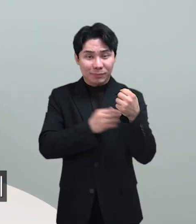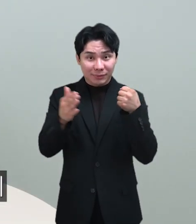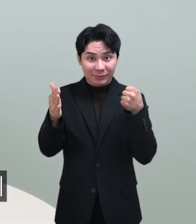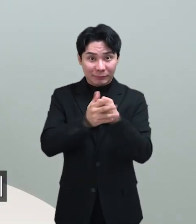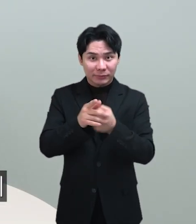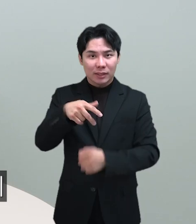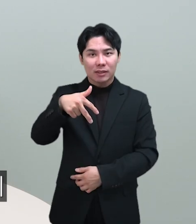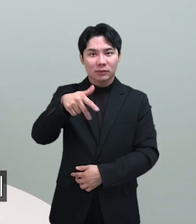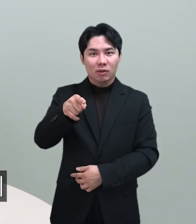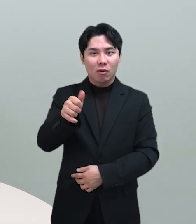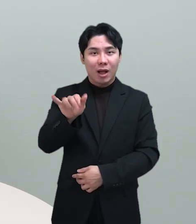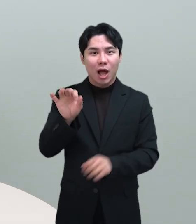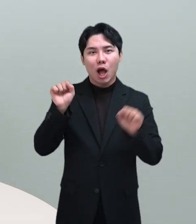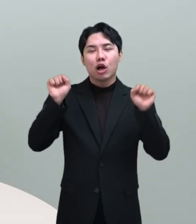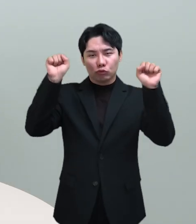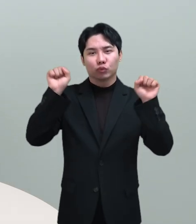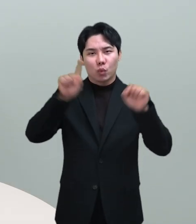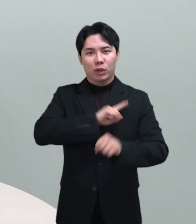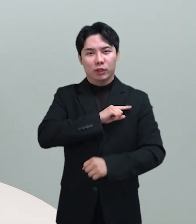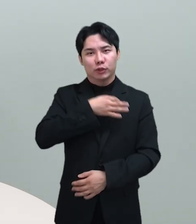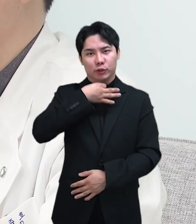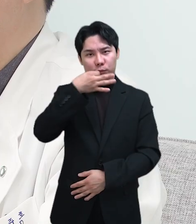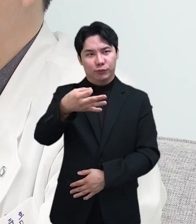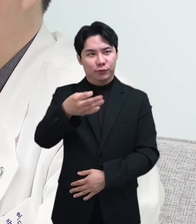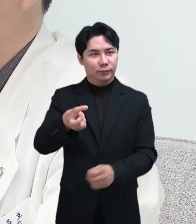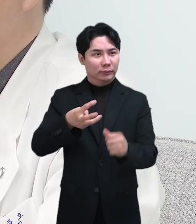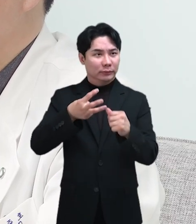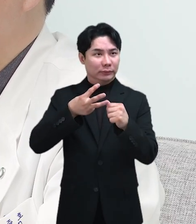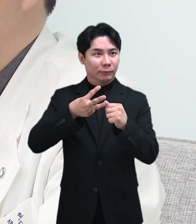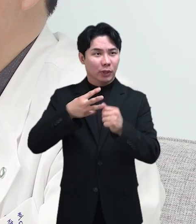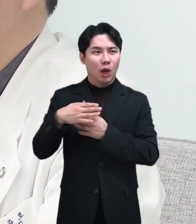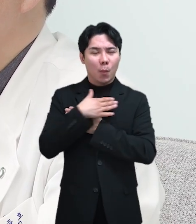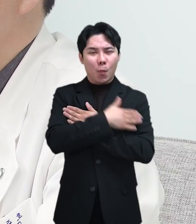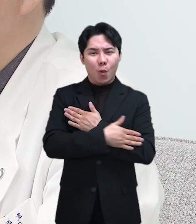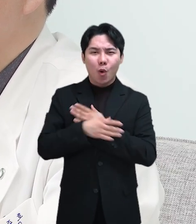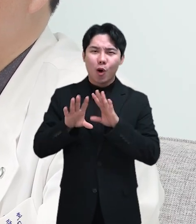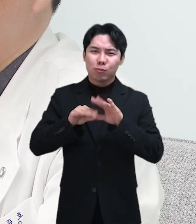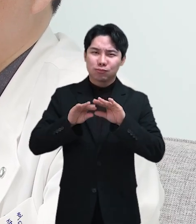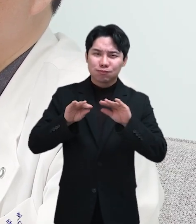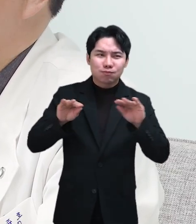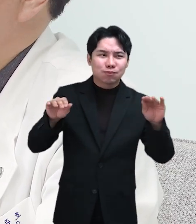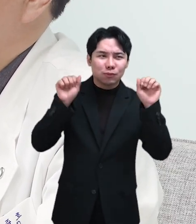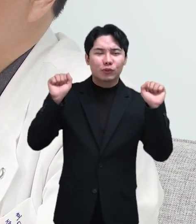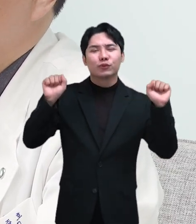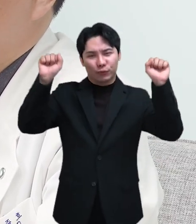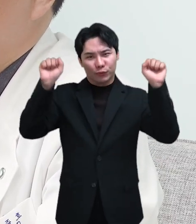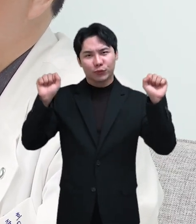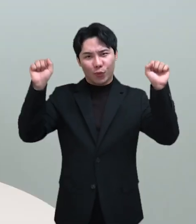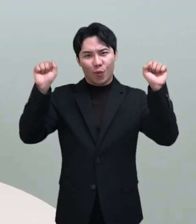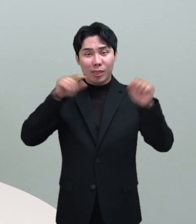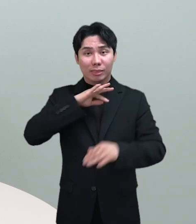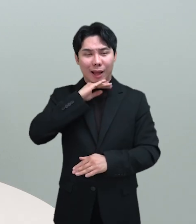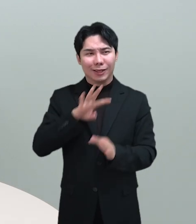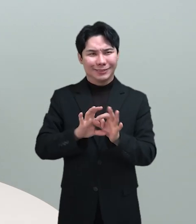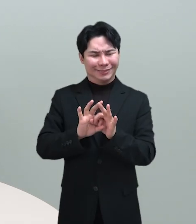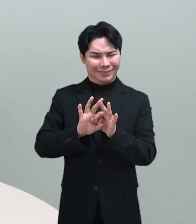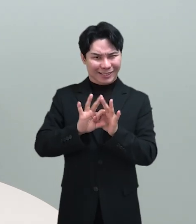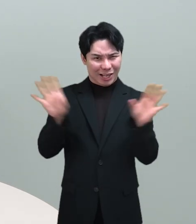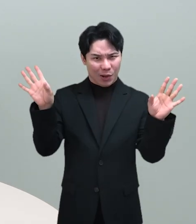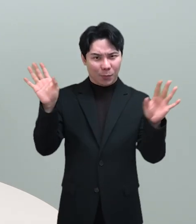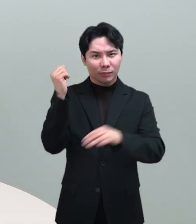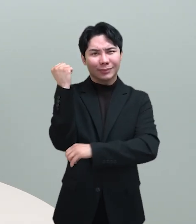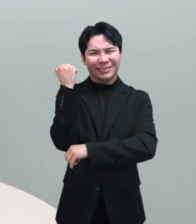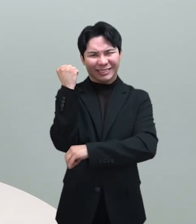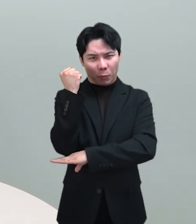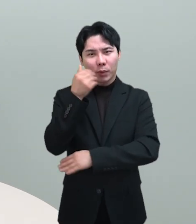무게를 싣고 하기 때문에 저항 운동이라고도 합니다. 또 마지막으로는 몸의 유연성을 위한 스트레칭이 있습니다. 이거는 누구나 다 할